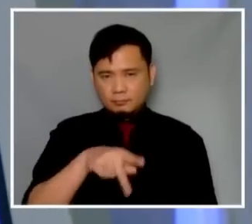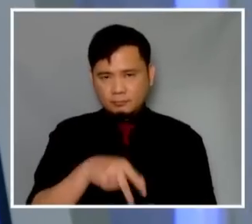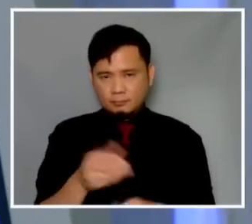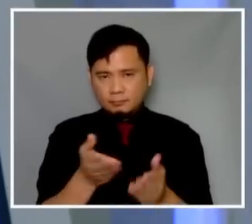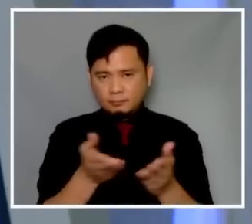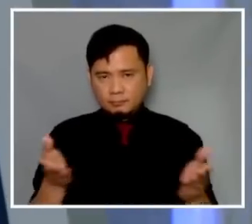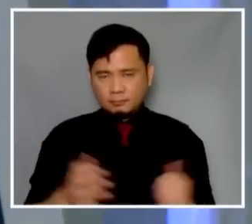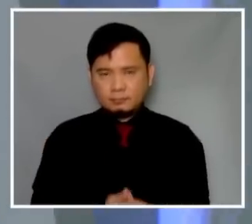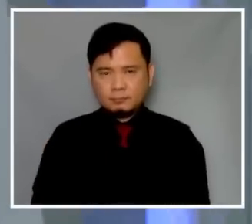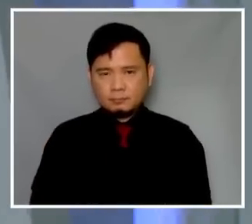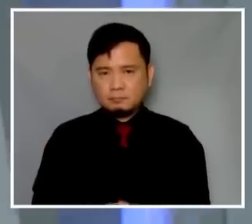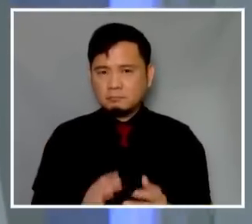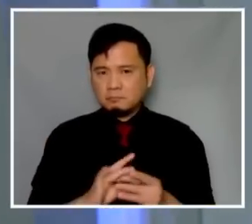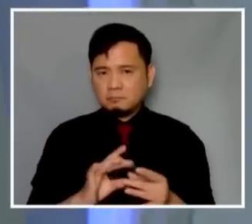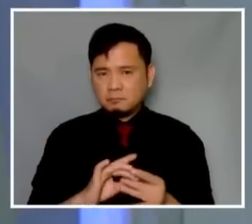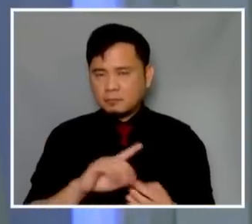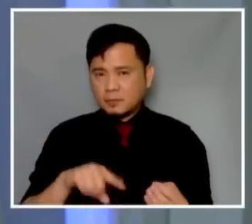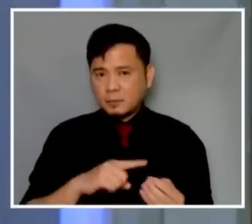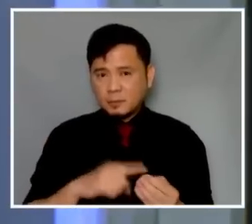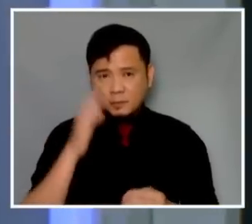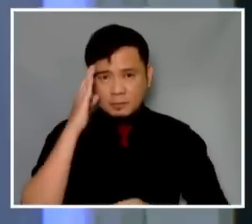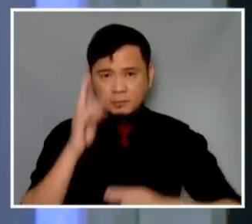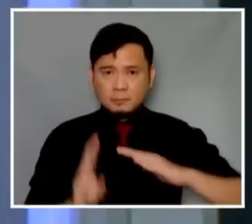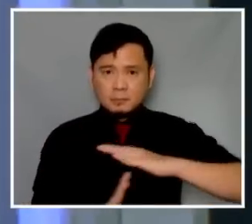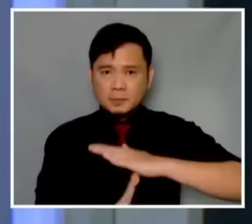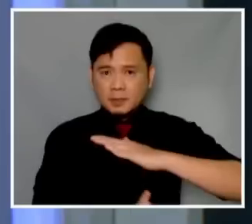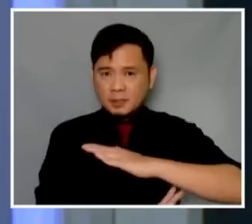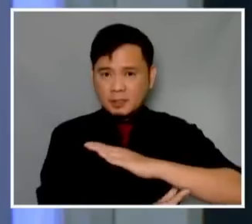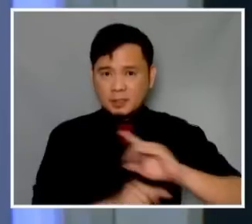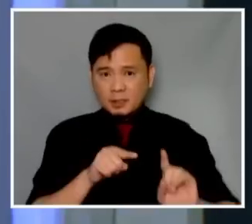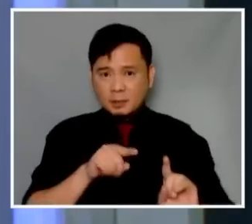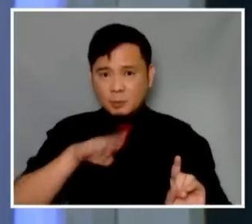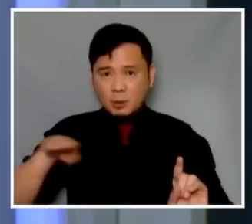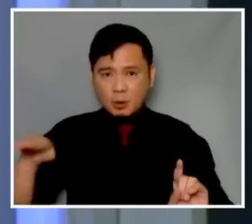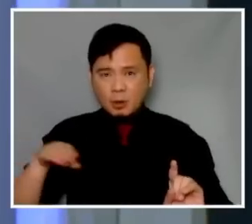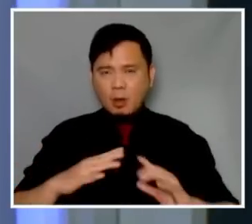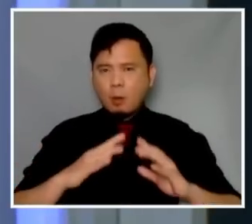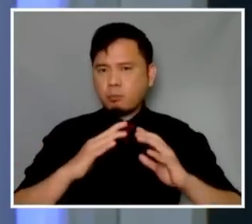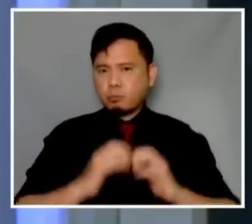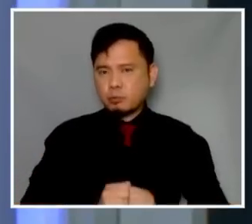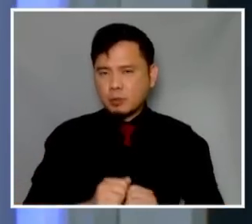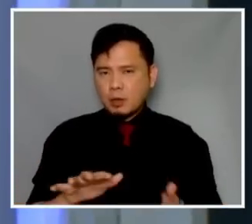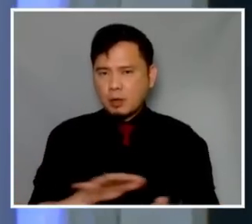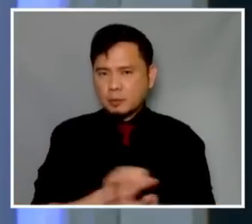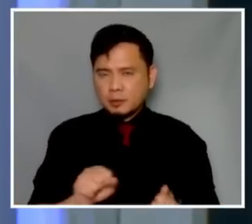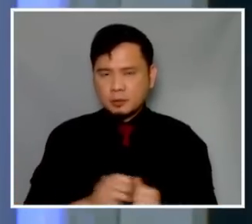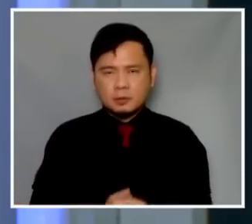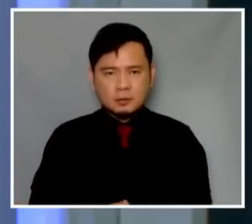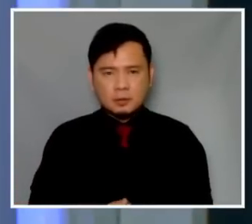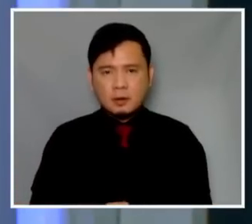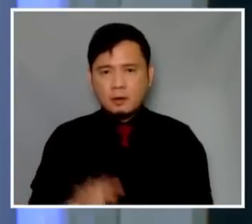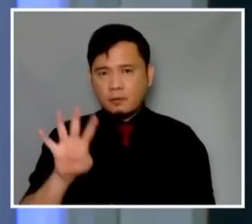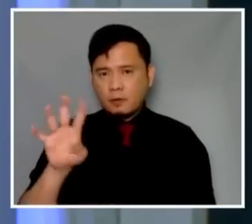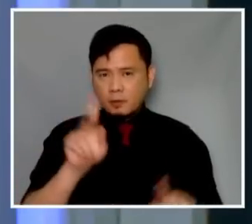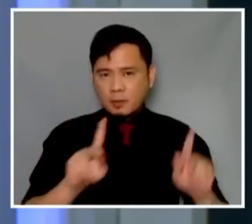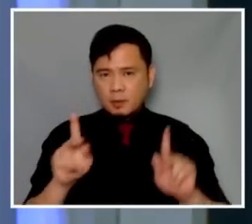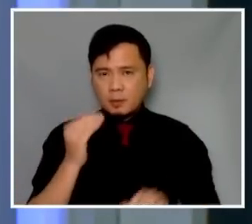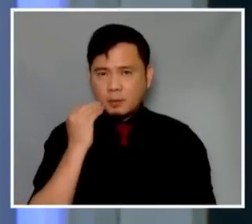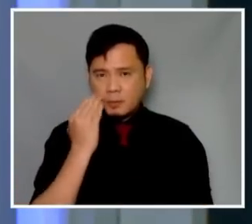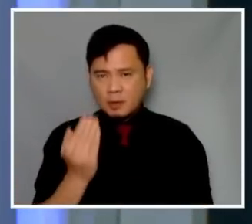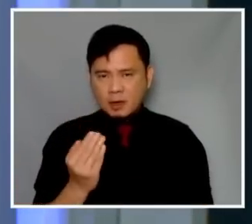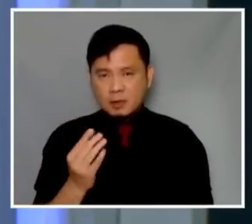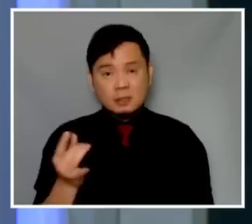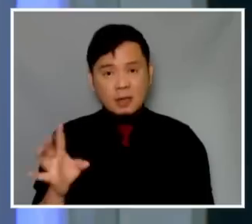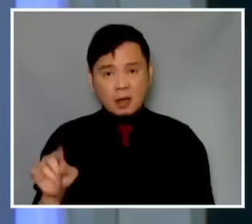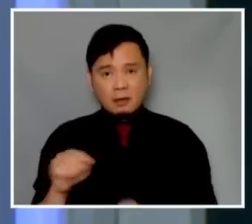ang lumang tulay sa bayan ng Luway sa Bohol. Pahirapan din ang pag-aho ng mga sasakyan na lumubog sa ilog.